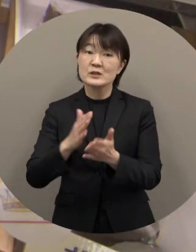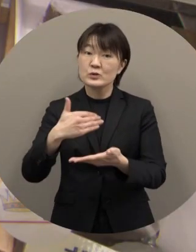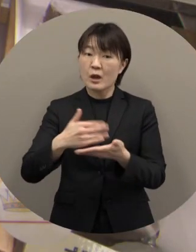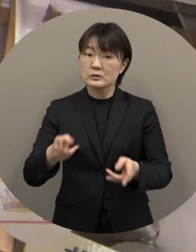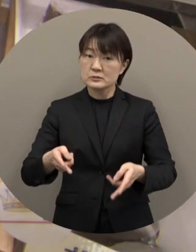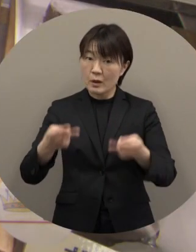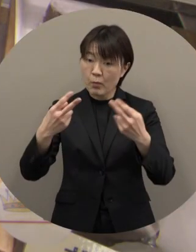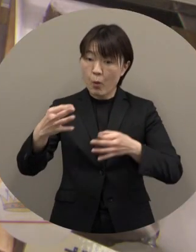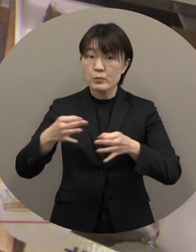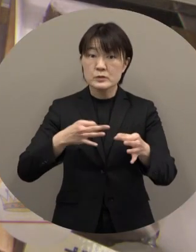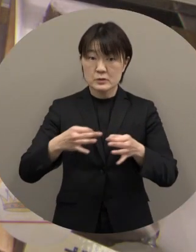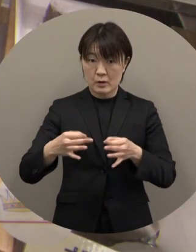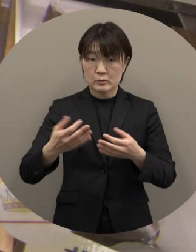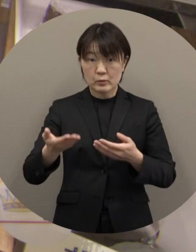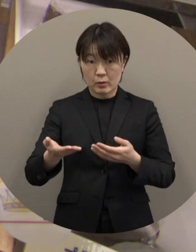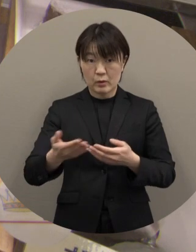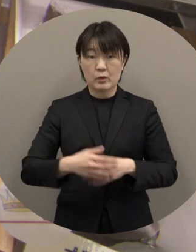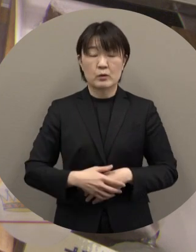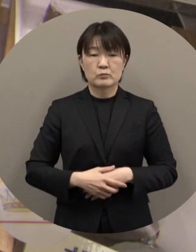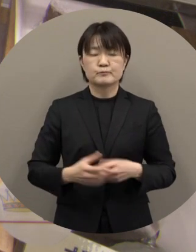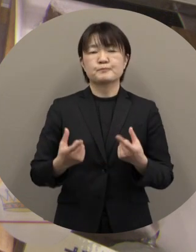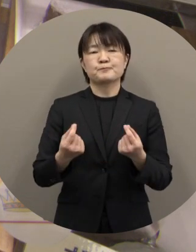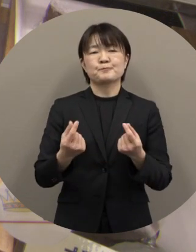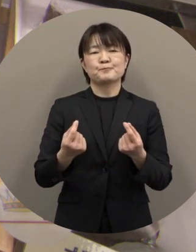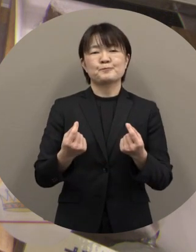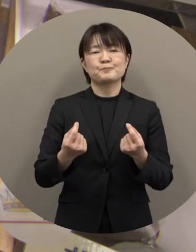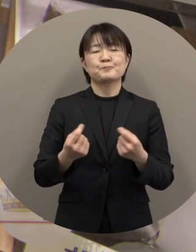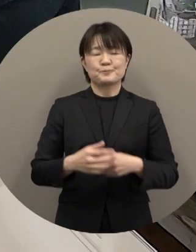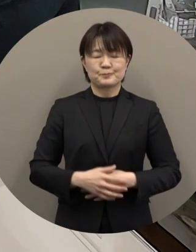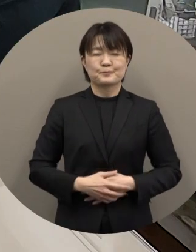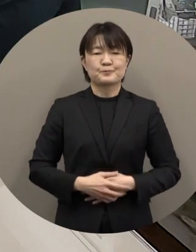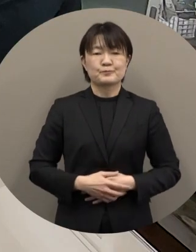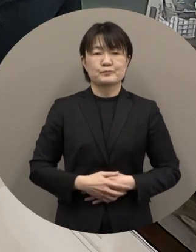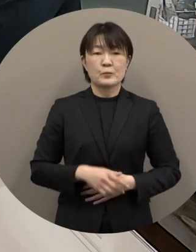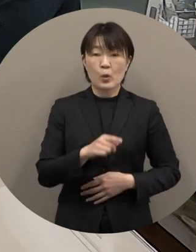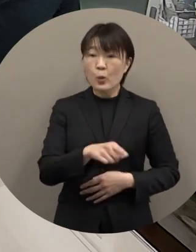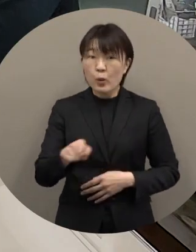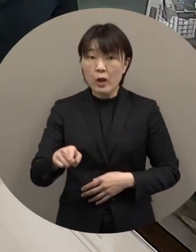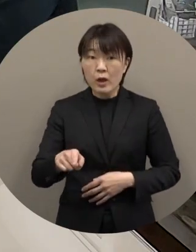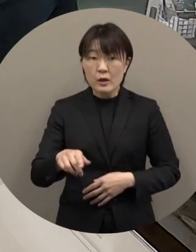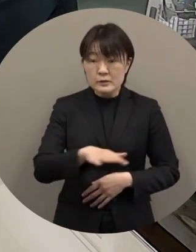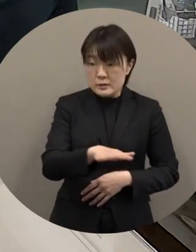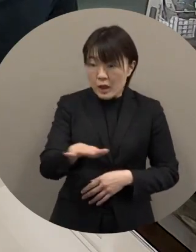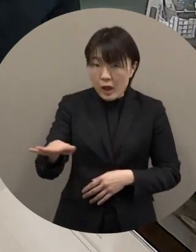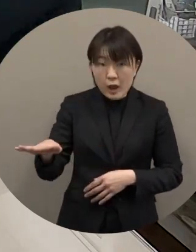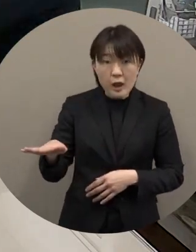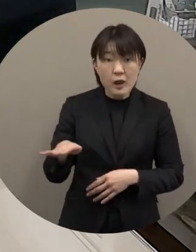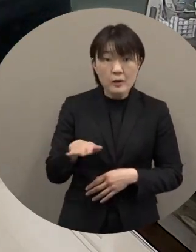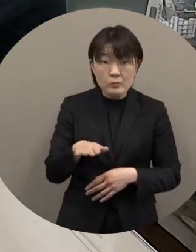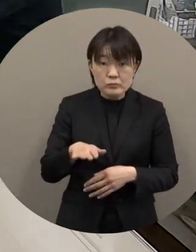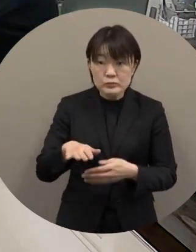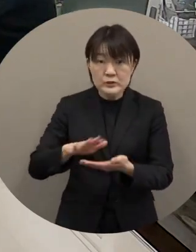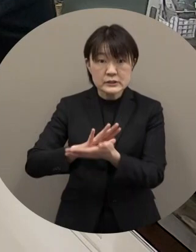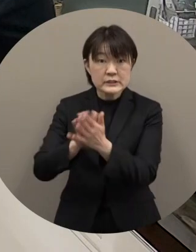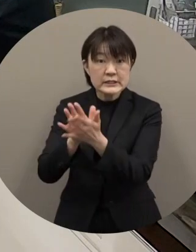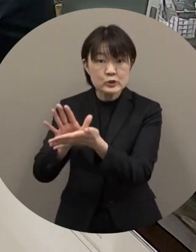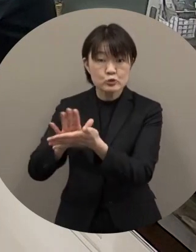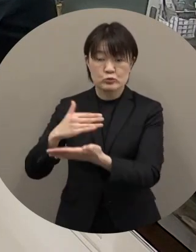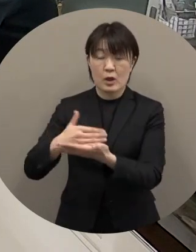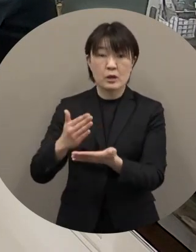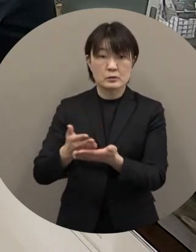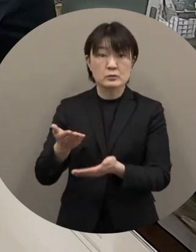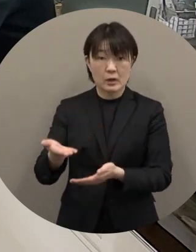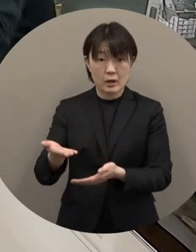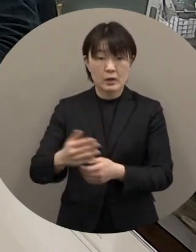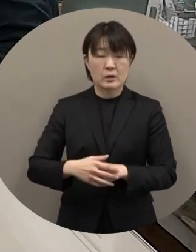専門店なのか。 はい、そうなんです。 すごい、ちょっと待ってください、この辺もじゃあチーズケーキなんですか。はいはい、 これ全部